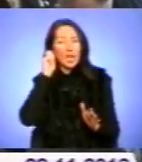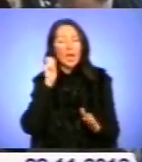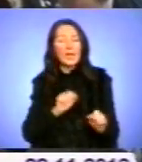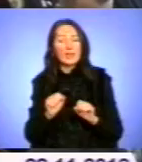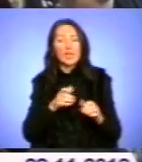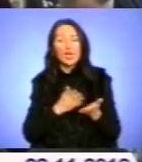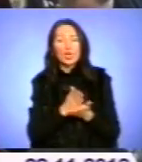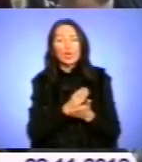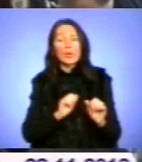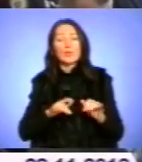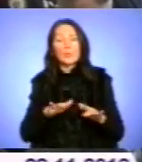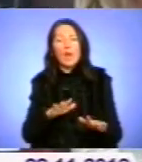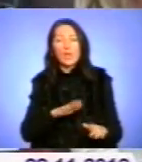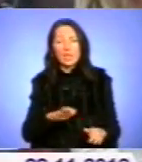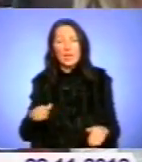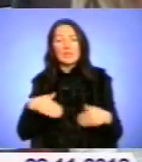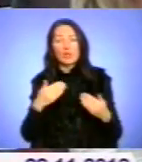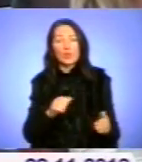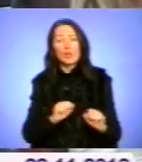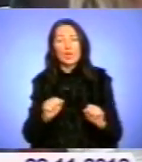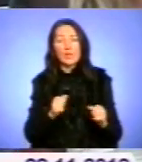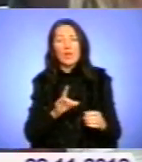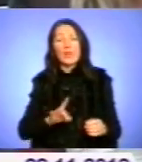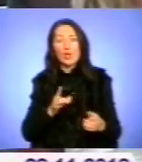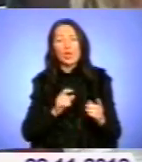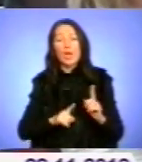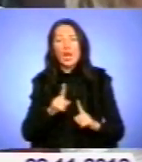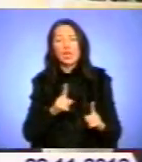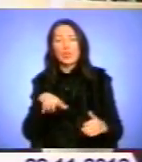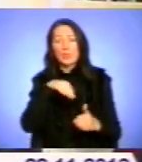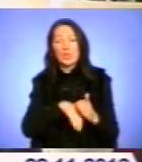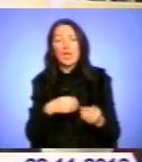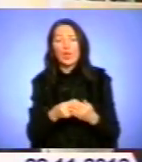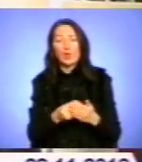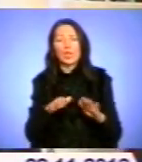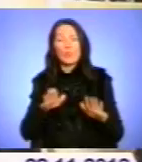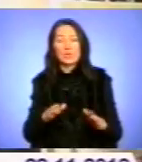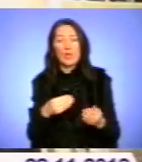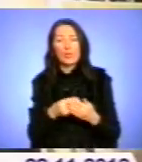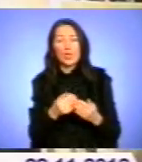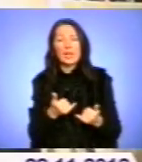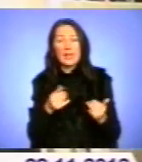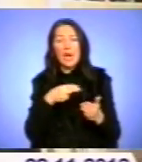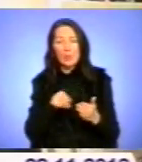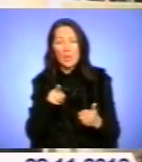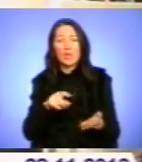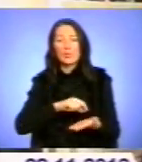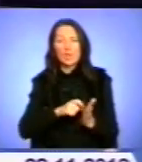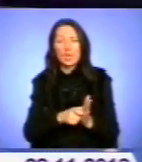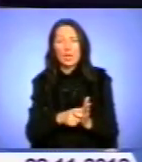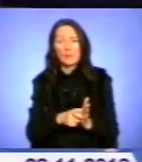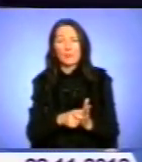служби у справах дітей звернувся до керівників районних рад, щоб заклали кошти у місцеві бюджети для придбання їм житла.